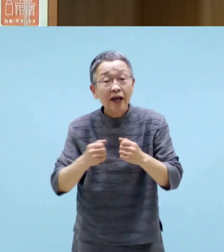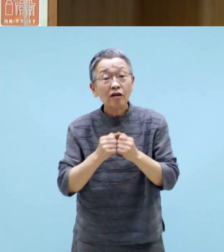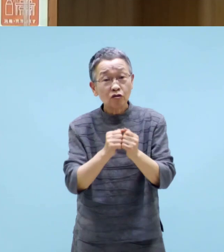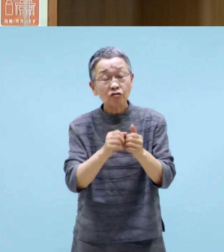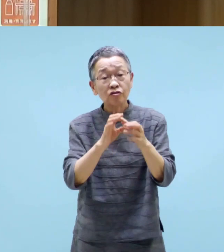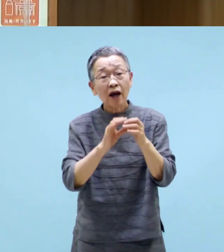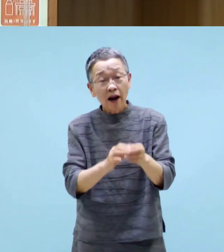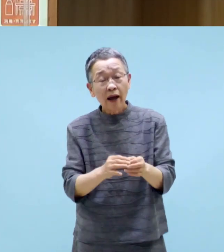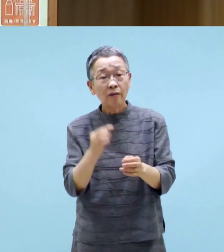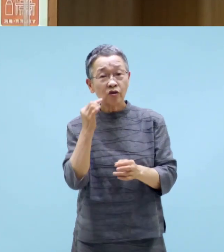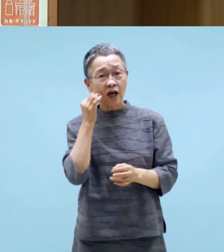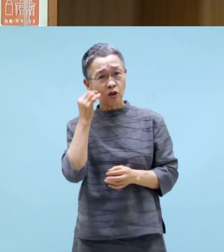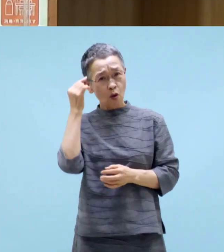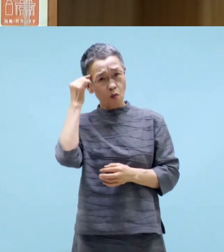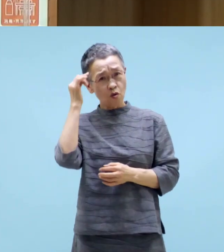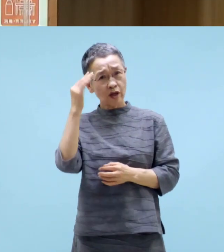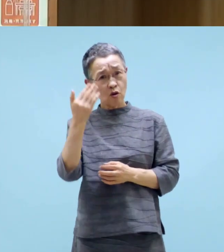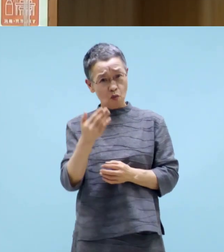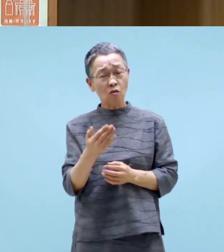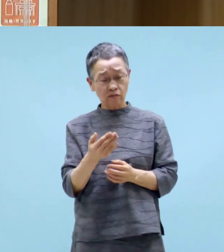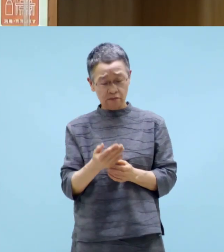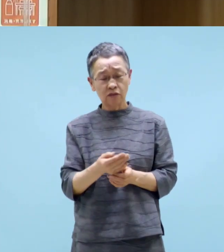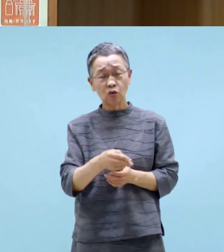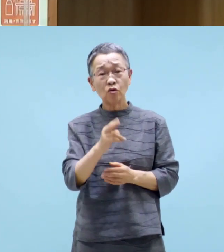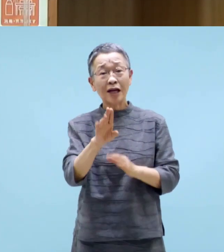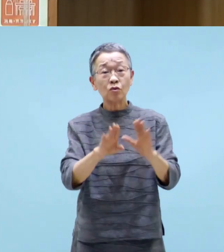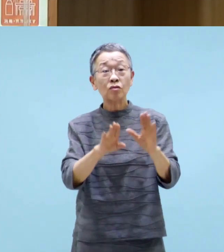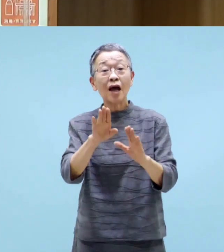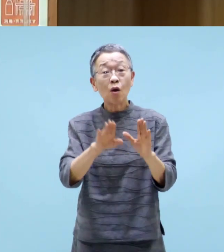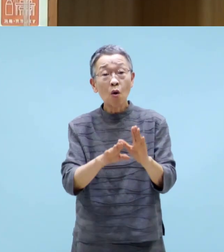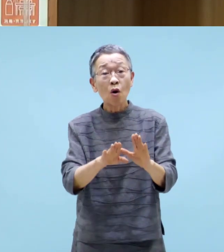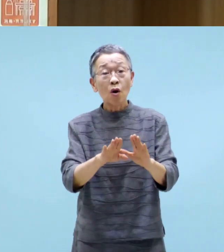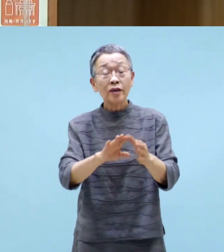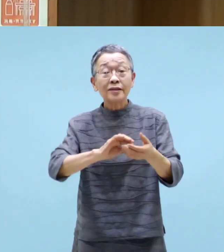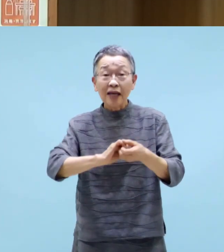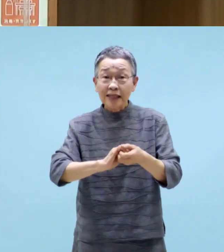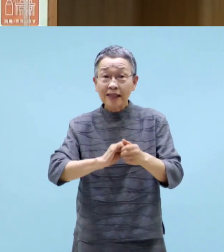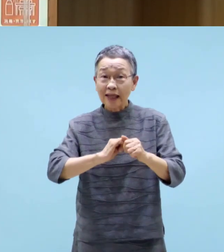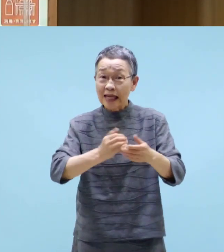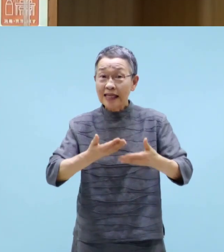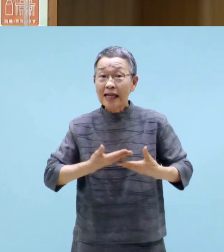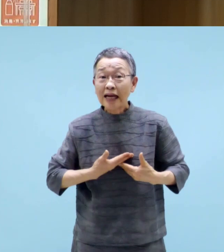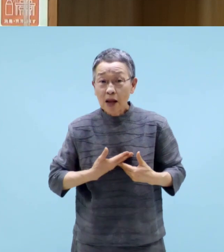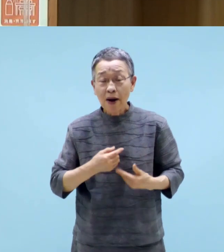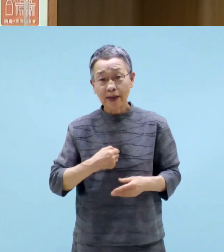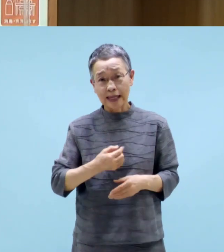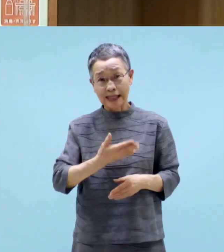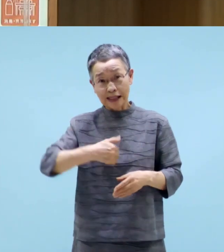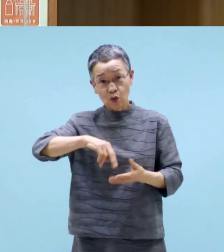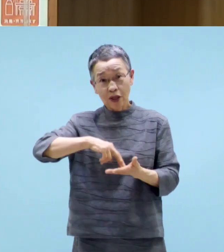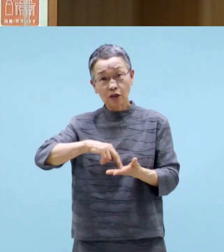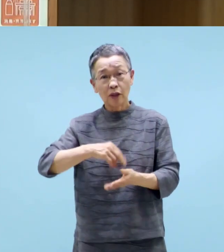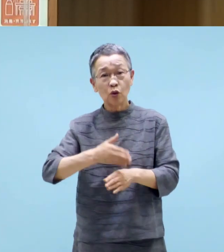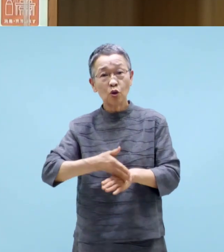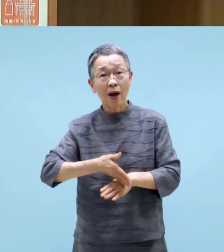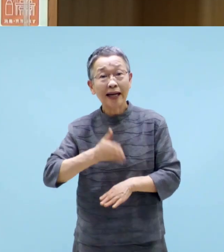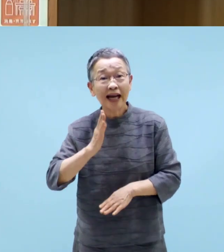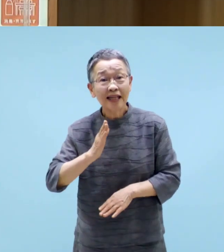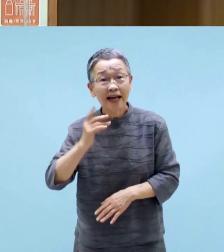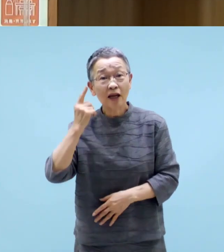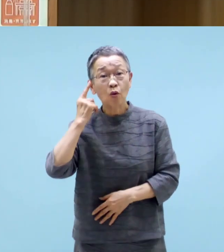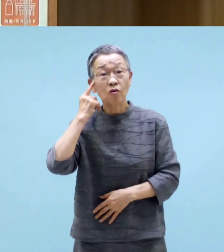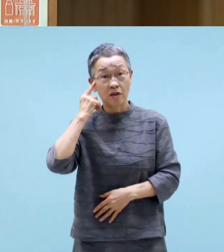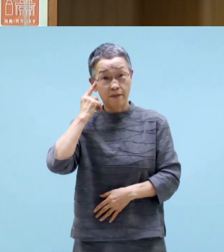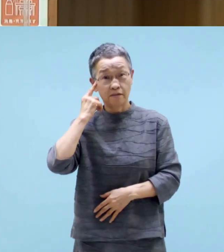んですが、そこはぜひちょっとやっていただけると我々としてはありがたいなというふうに思います。 すいません